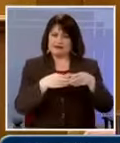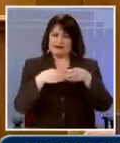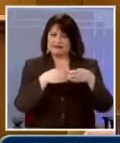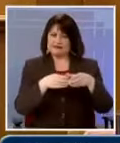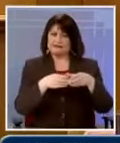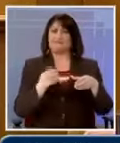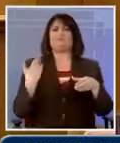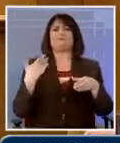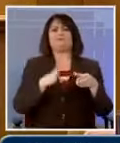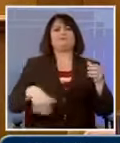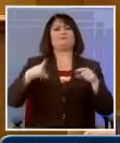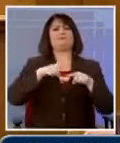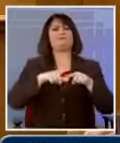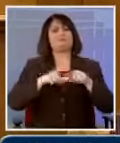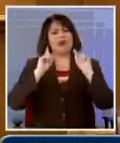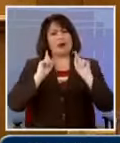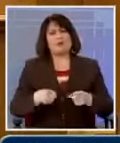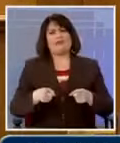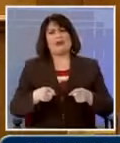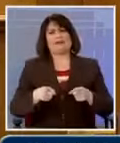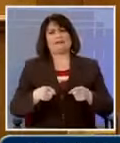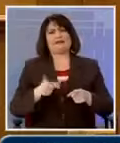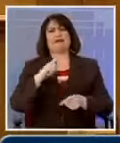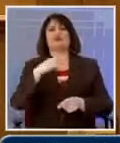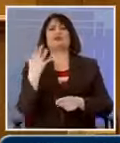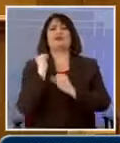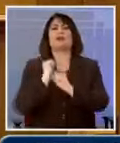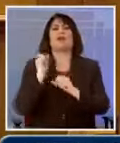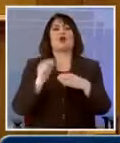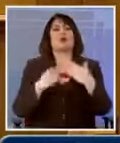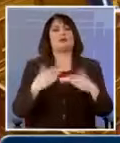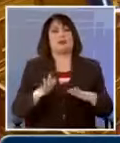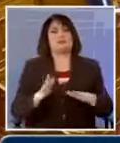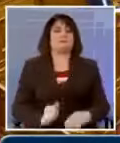την κυρίαρχη επιλογή του λαού μας στις 25 του Γενάρη.